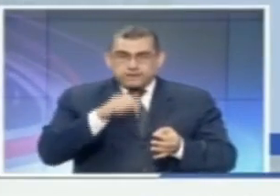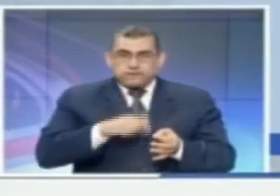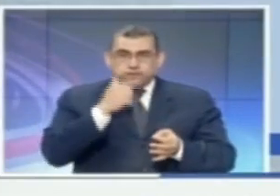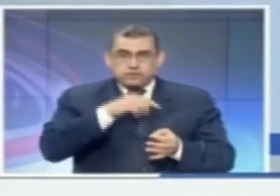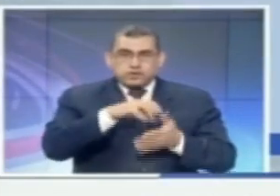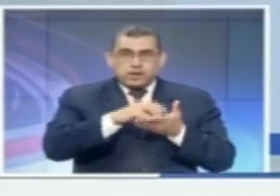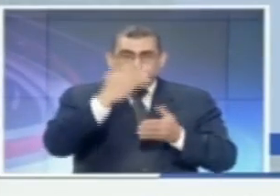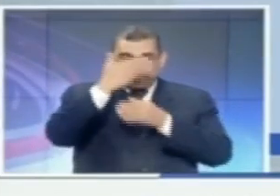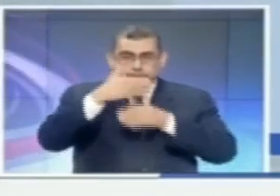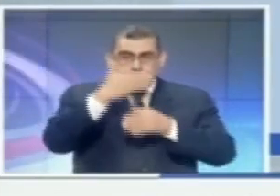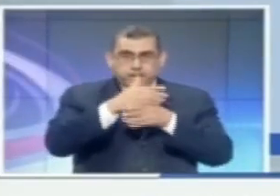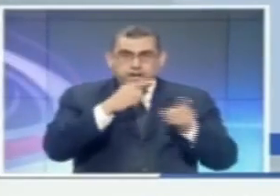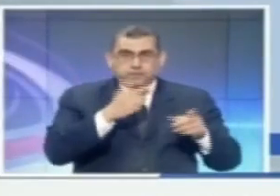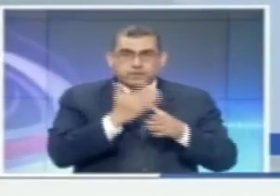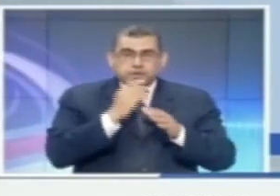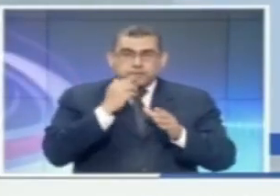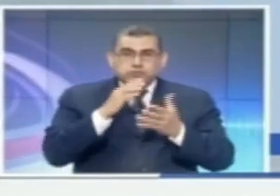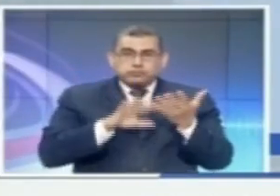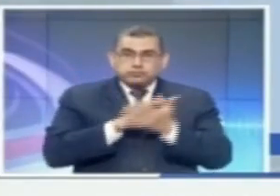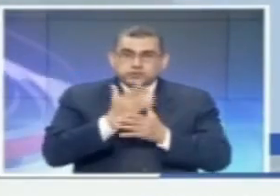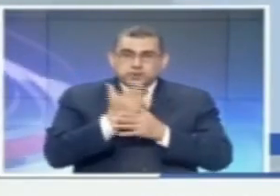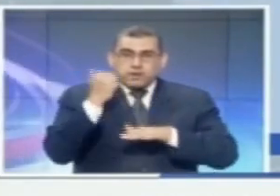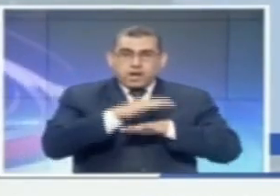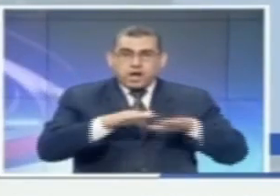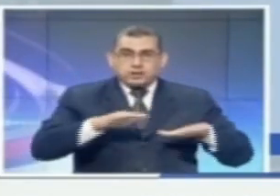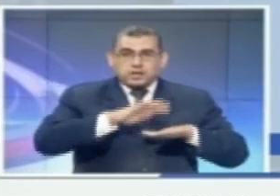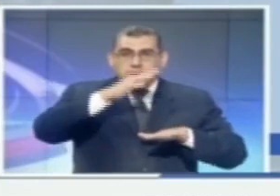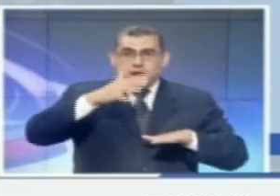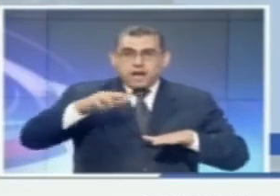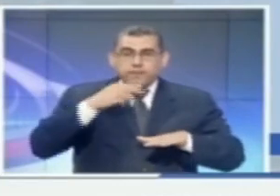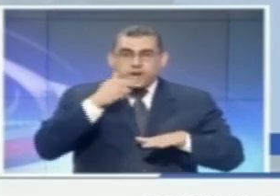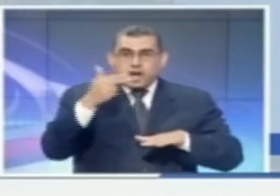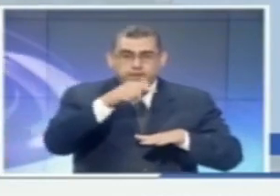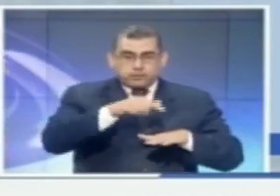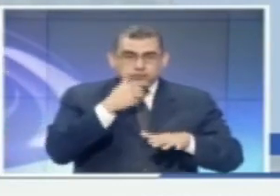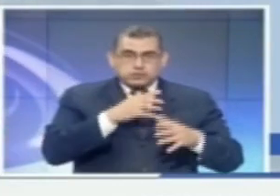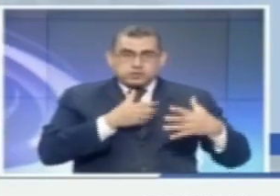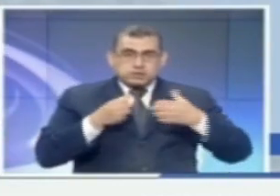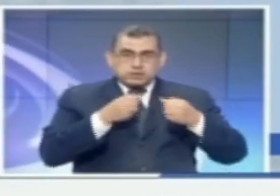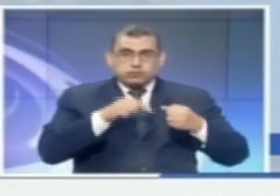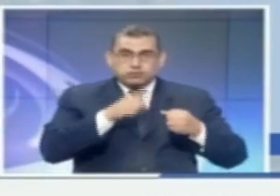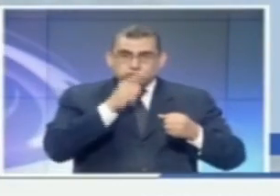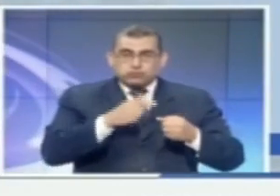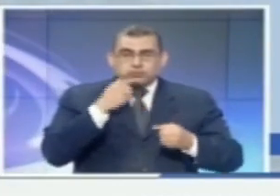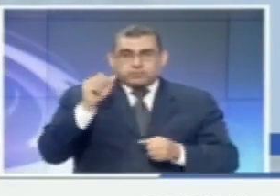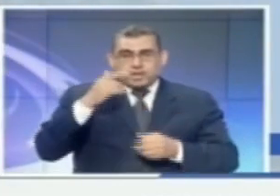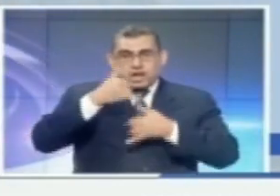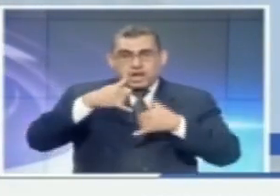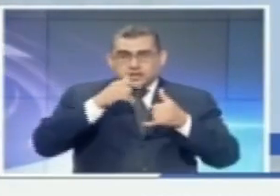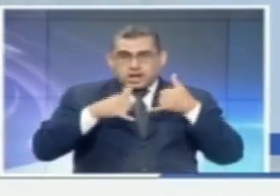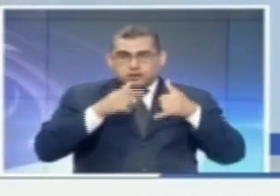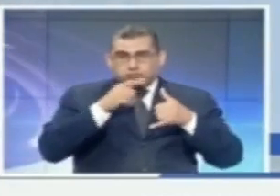العدائية من الجانب المغربي على خلفية قضية الصحراء الغربية، وذلك على حد قولها.